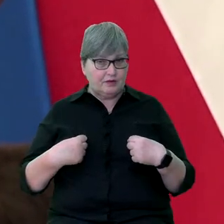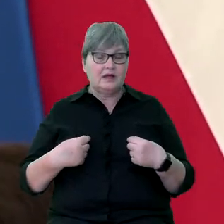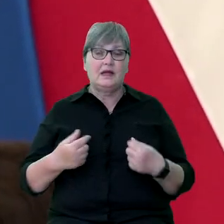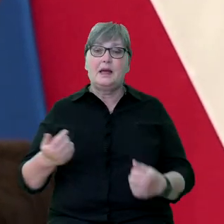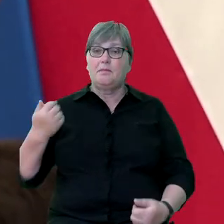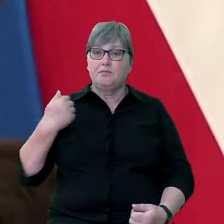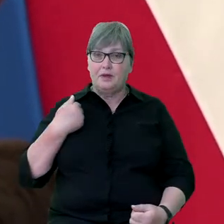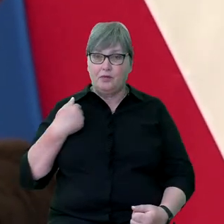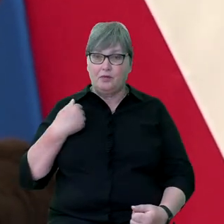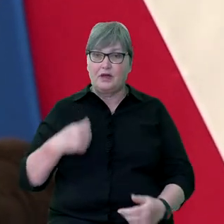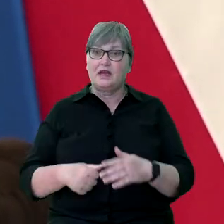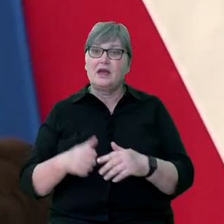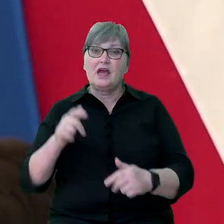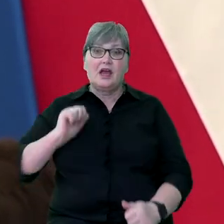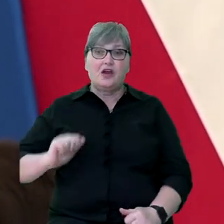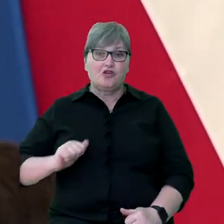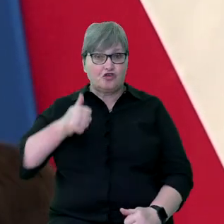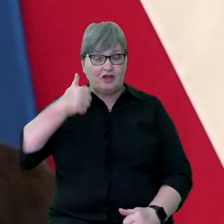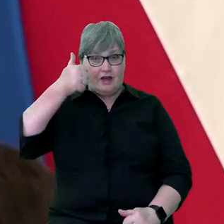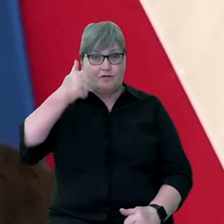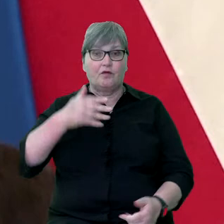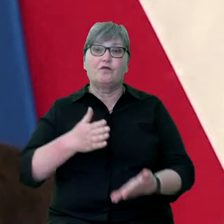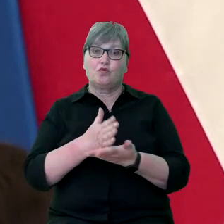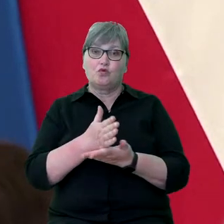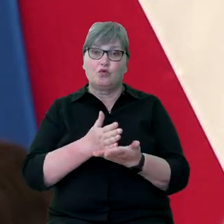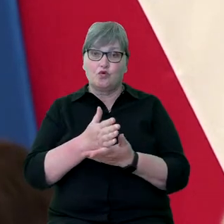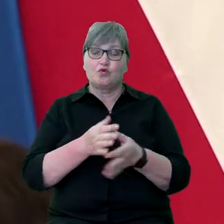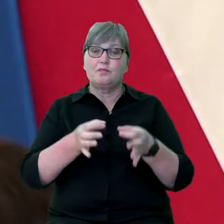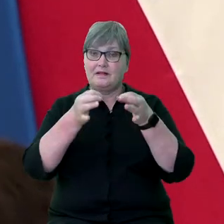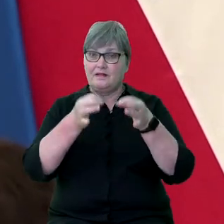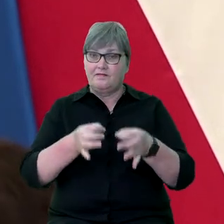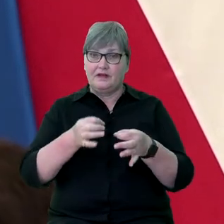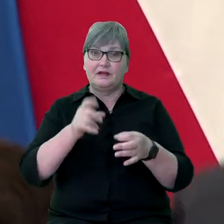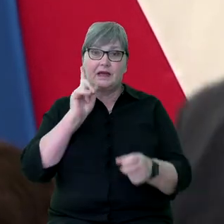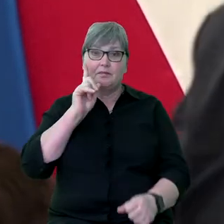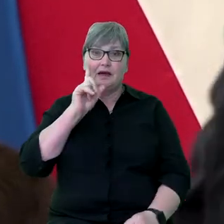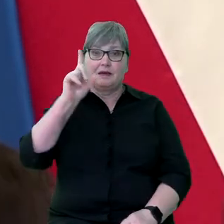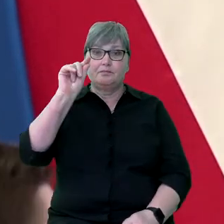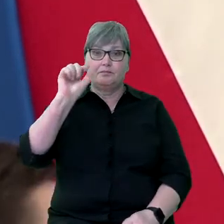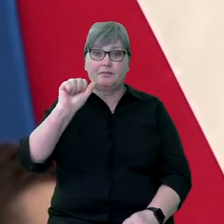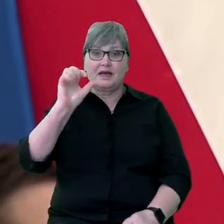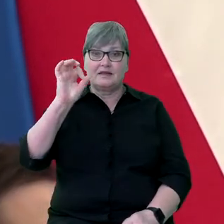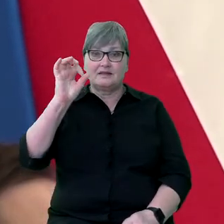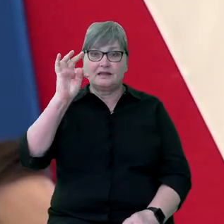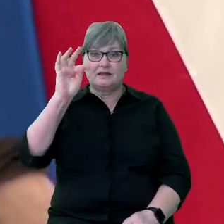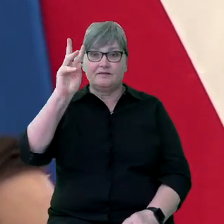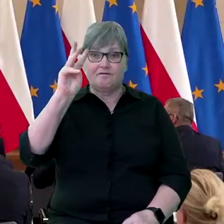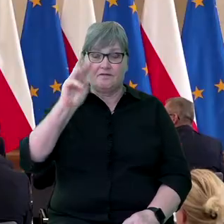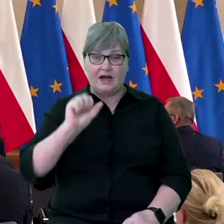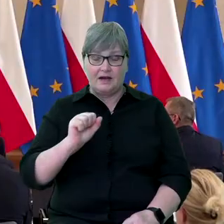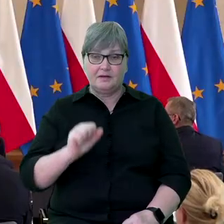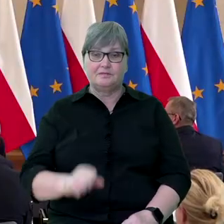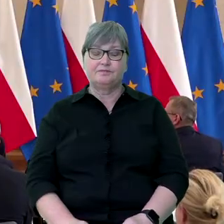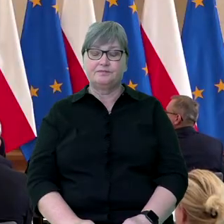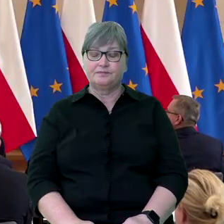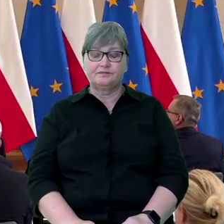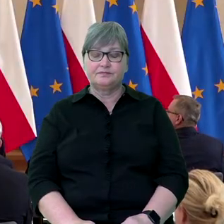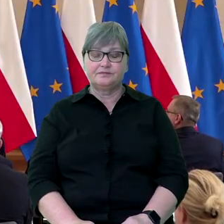szefów służby cywilnej, pana Jana Pastwę, który przypomnijmy. W latach